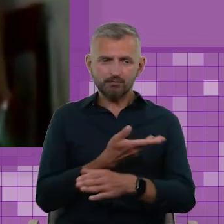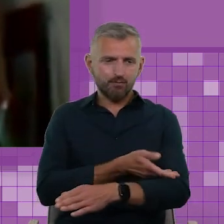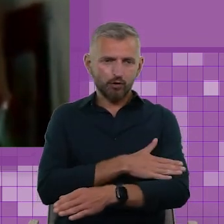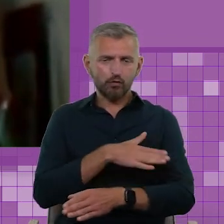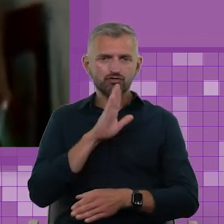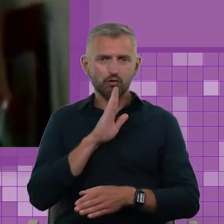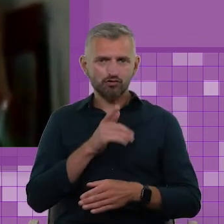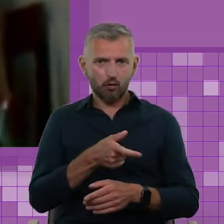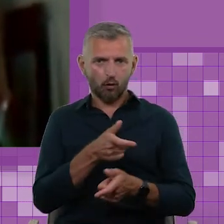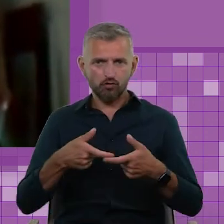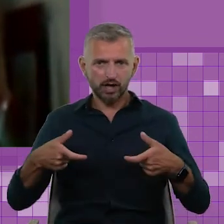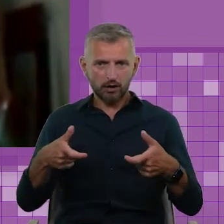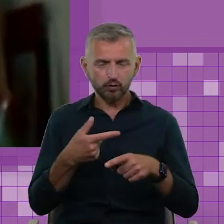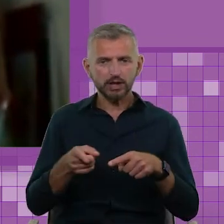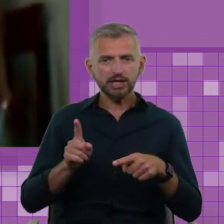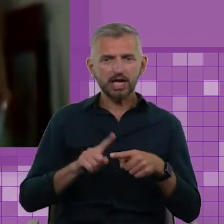жіночого конгресу, це